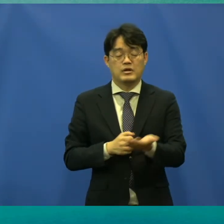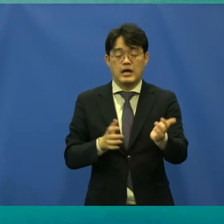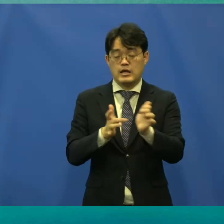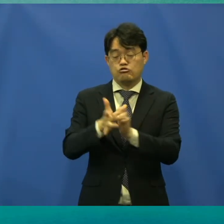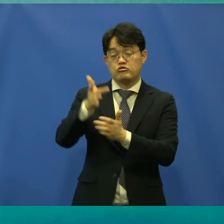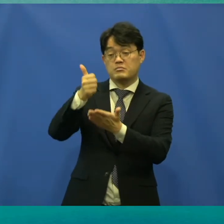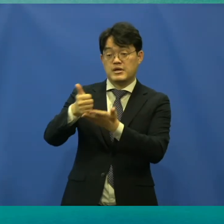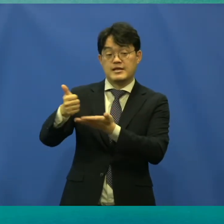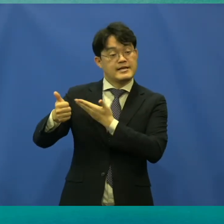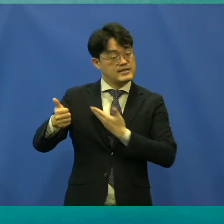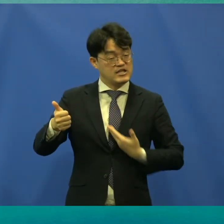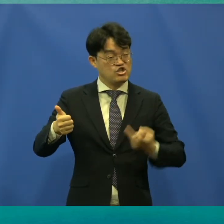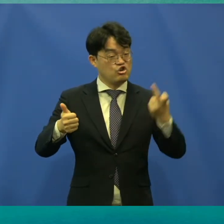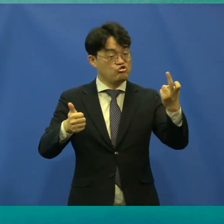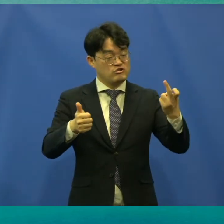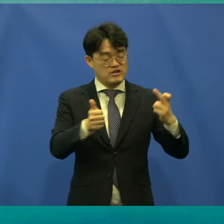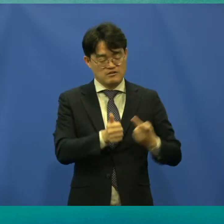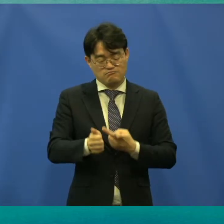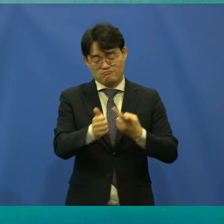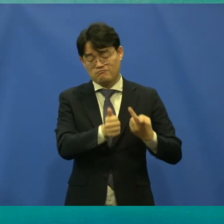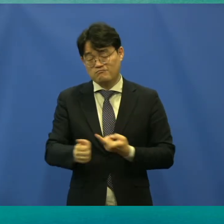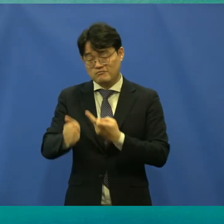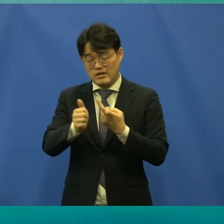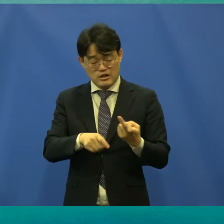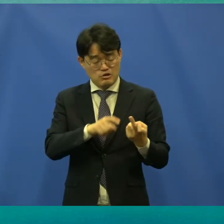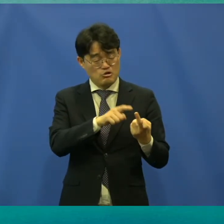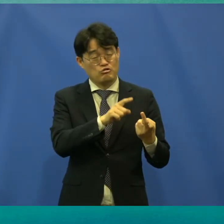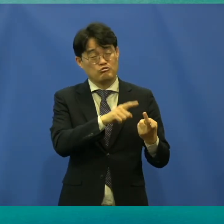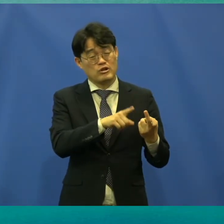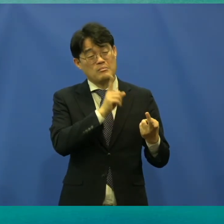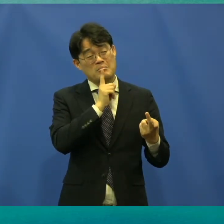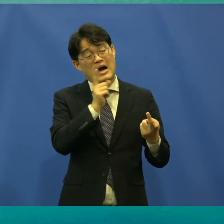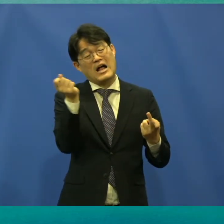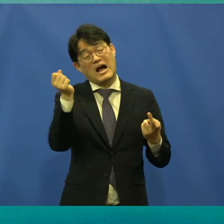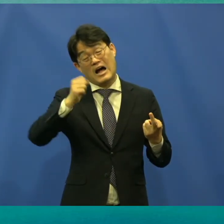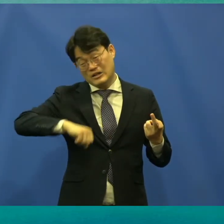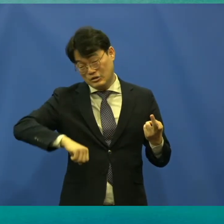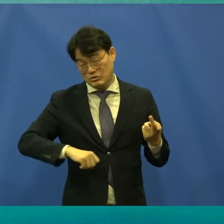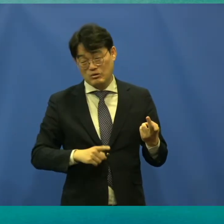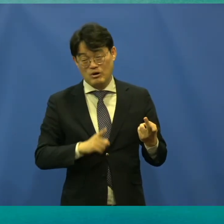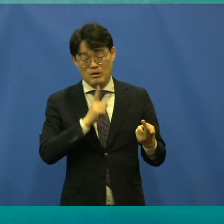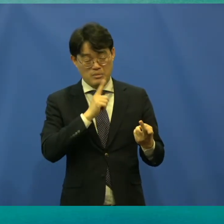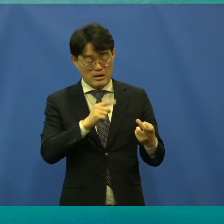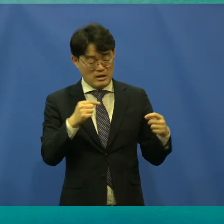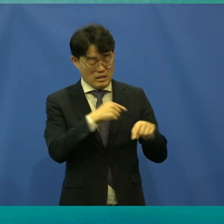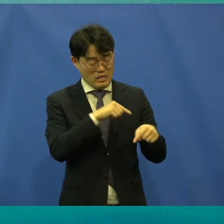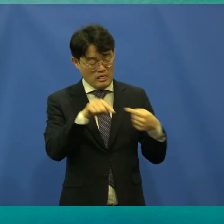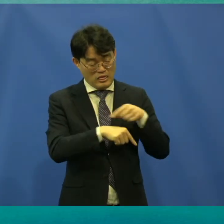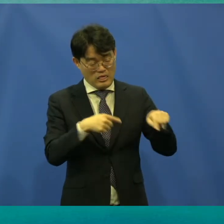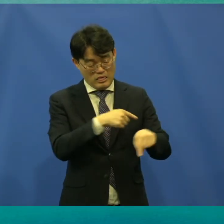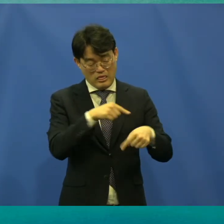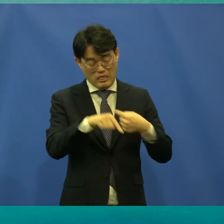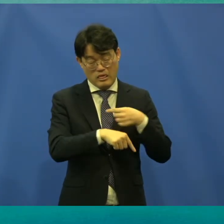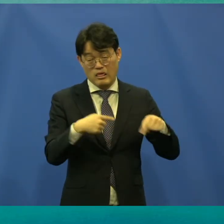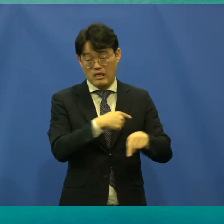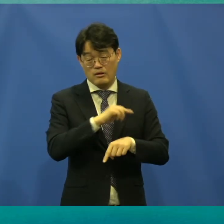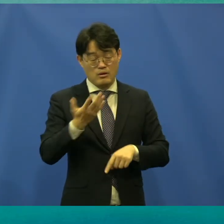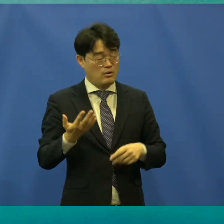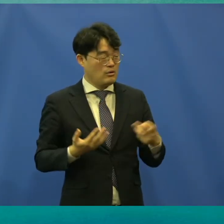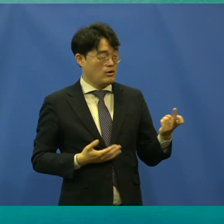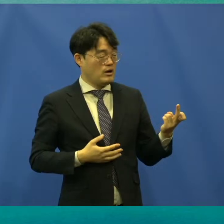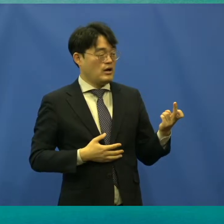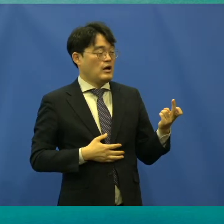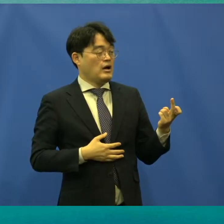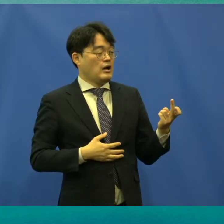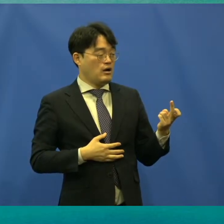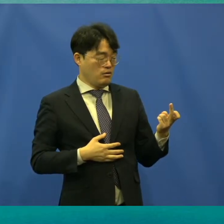사고를 쳐요. 아마 예수님 우리 같으면 야, 이제 끝내자. 여러분 십자가 질 때